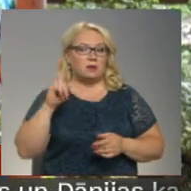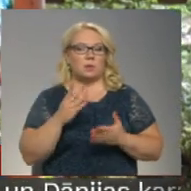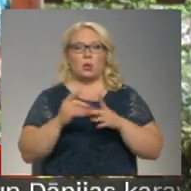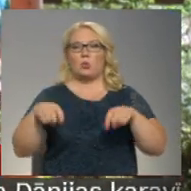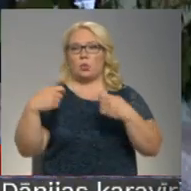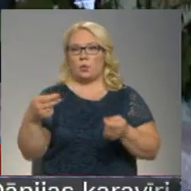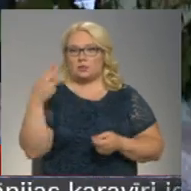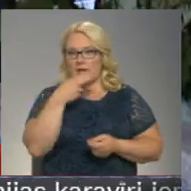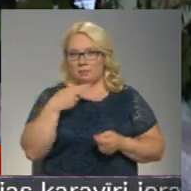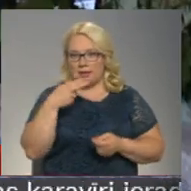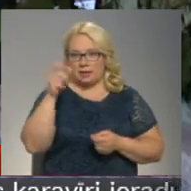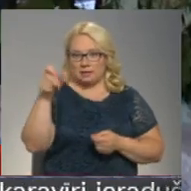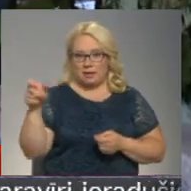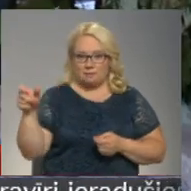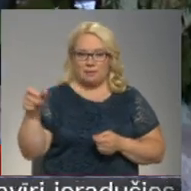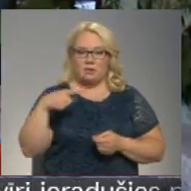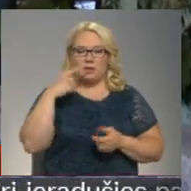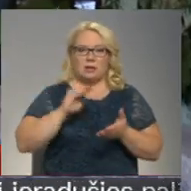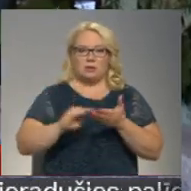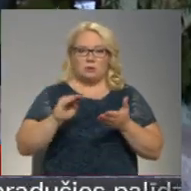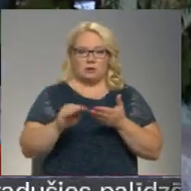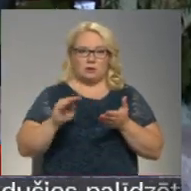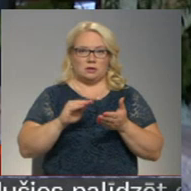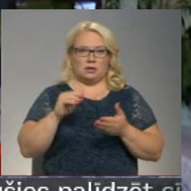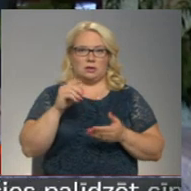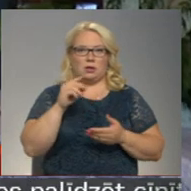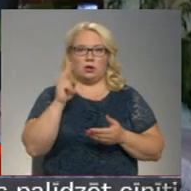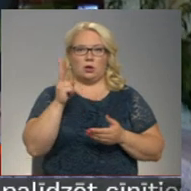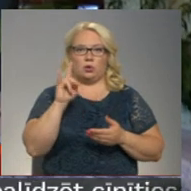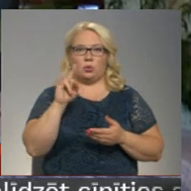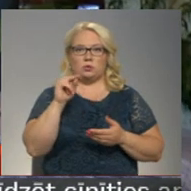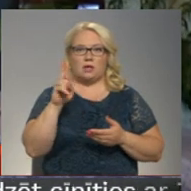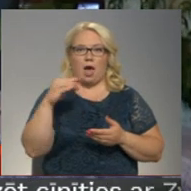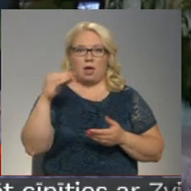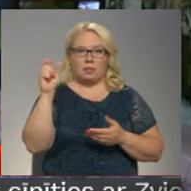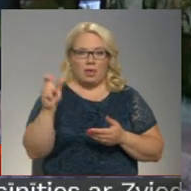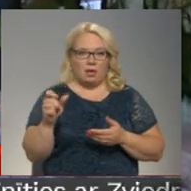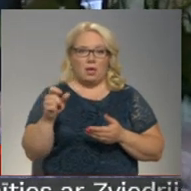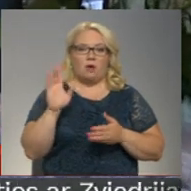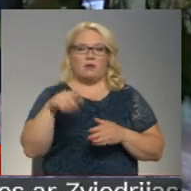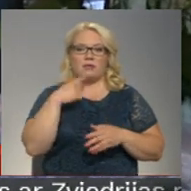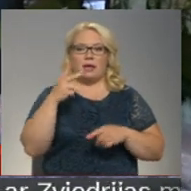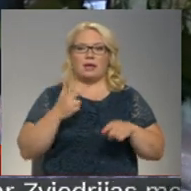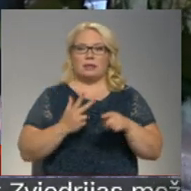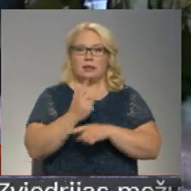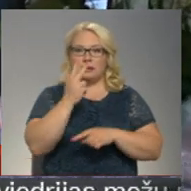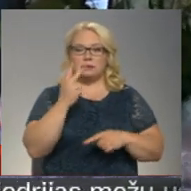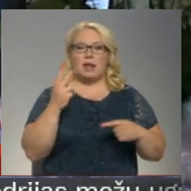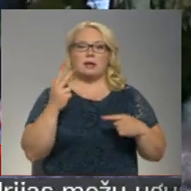nodota saimniecēm. Te ir dzimusi rakstniece Lūcija Ķuzāne. Viņa izrēķinājusi, ka 3 reizes viņas